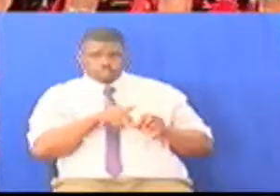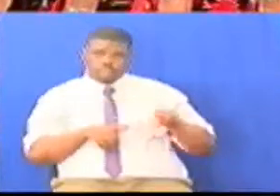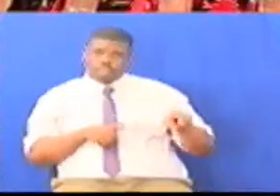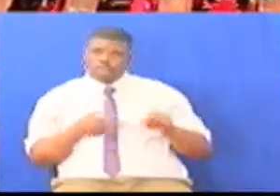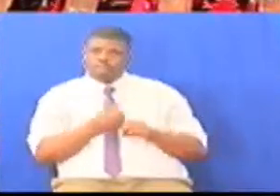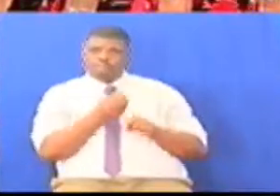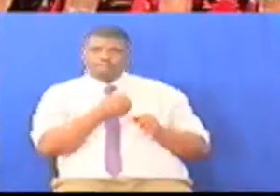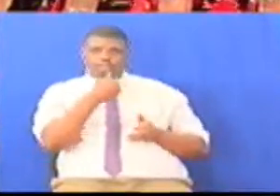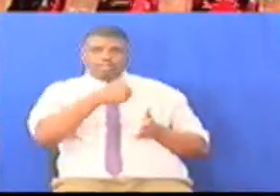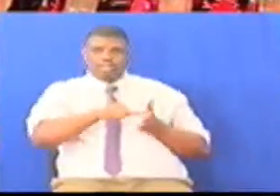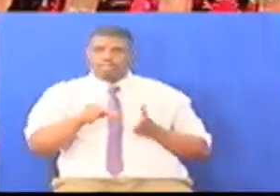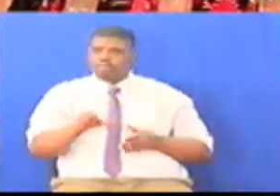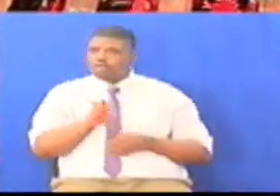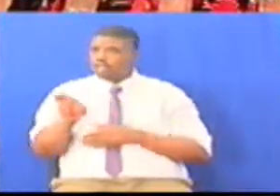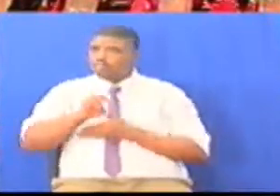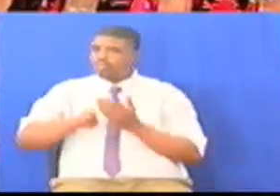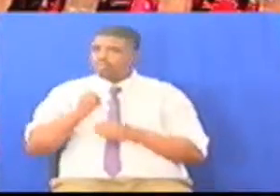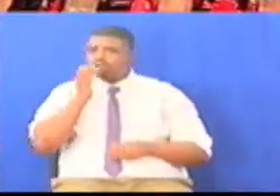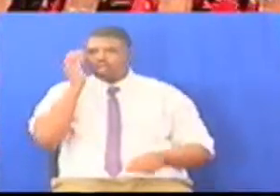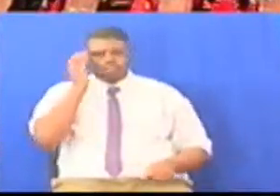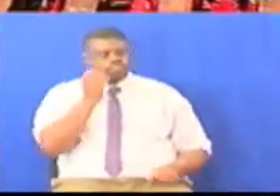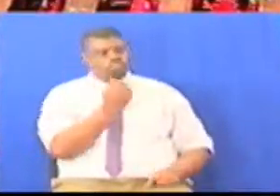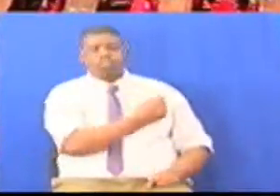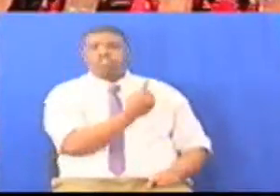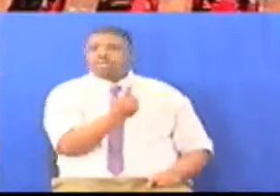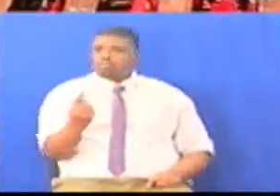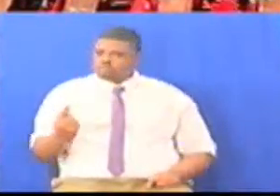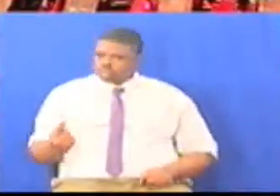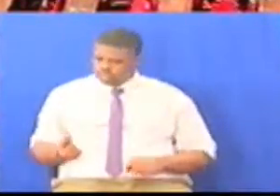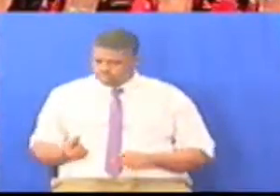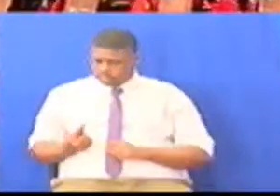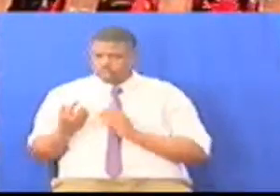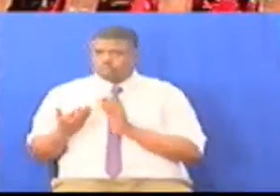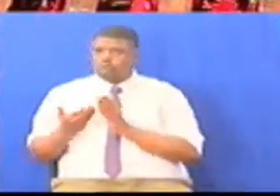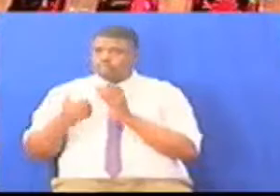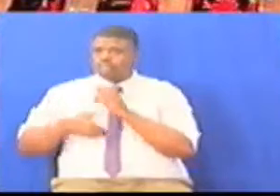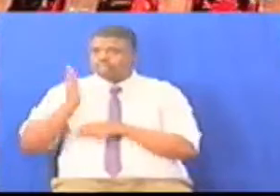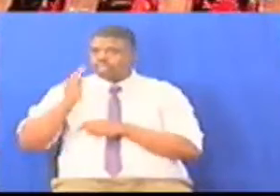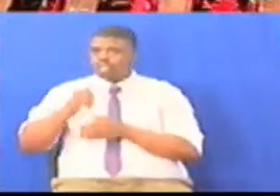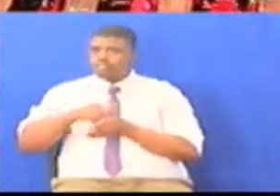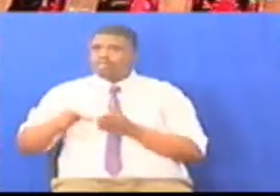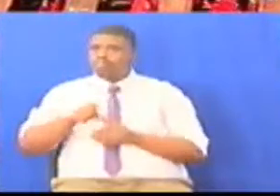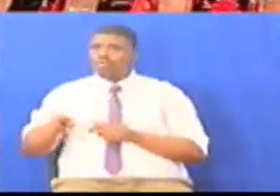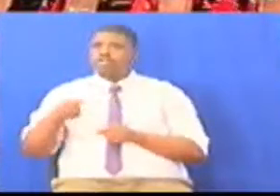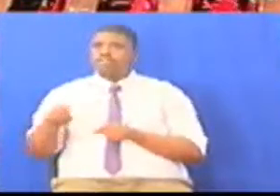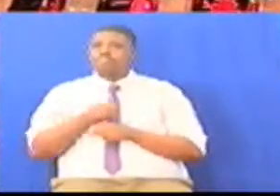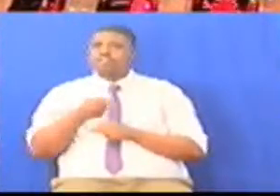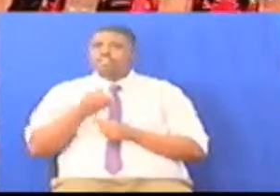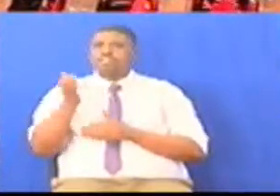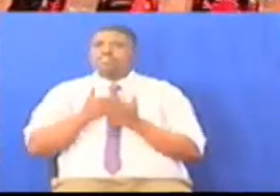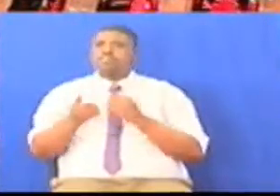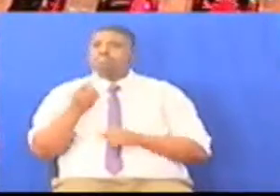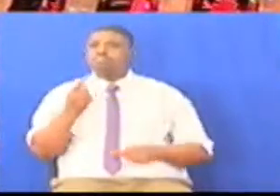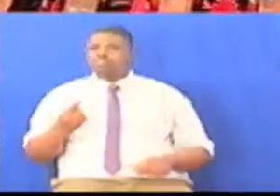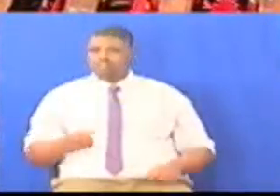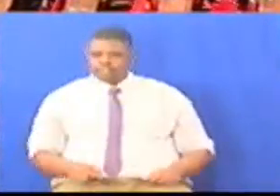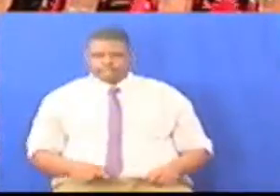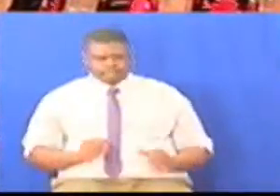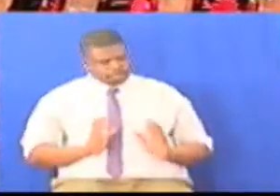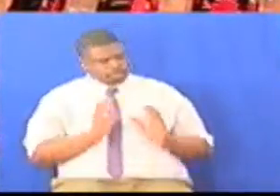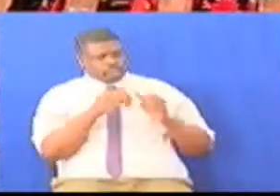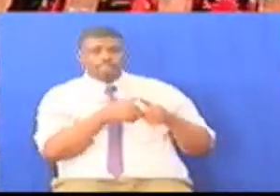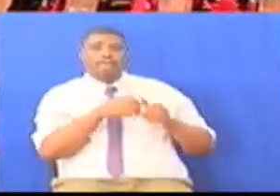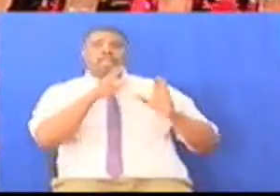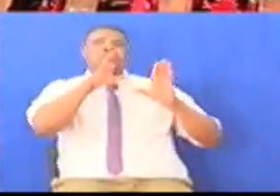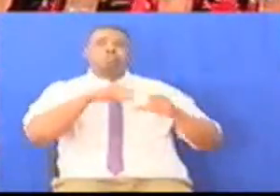kufanya malipo kwa halmashauri moja kwa moja, na wamekuwa wakiomba serikali malipo hayo yafanyike sehemu moja. Kamati inakubaliana na